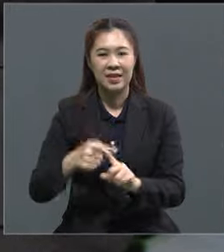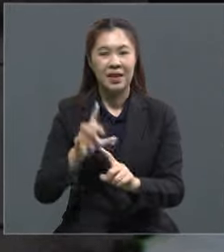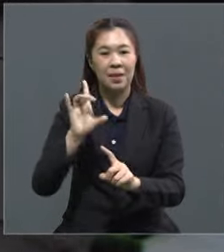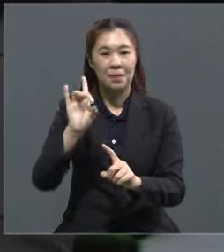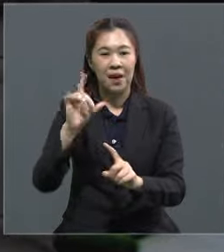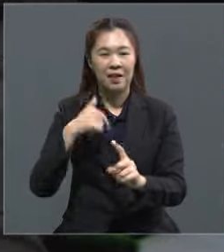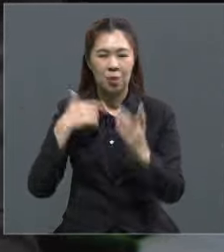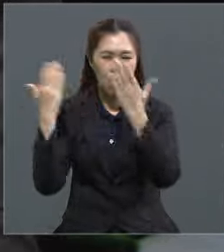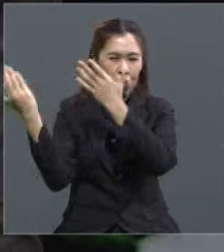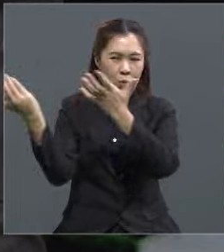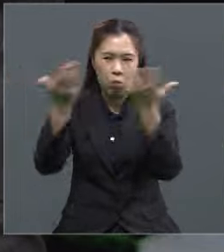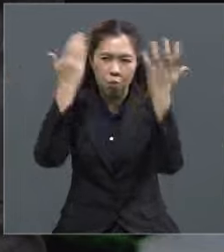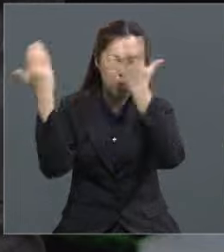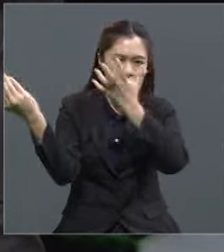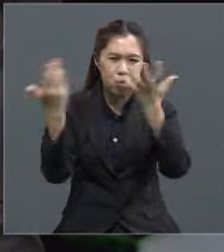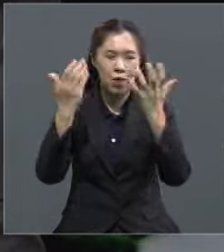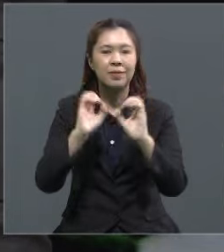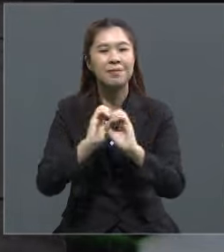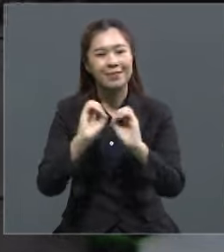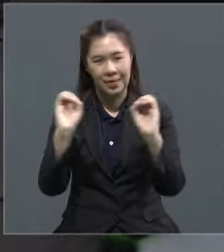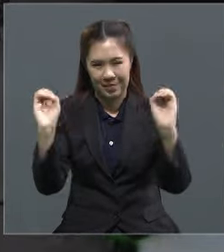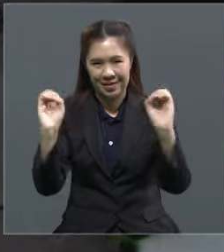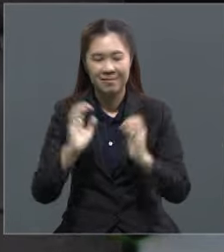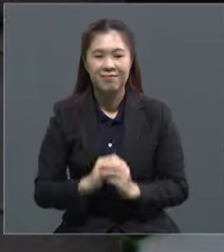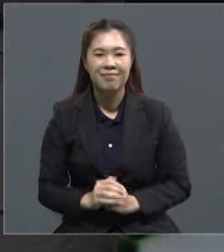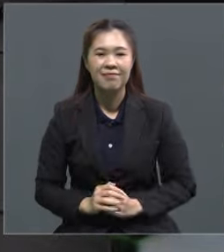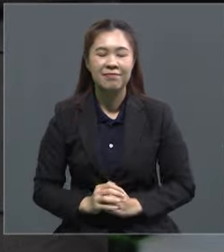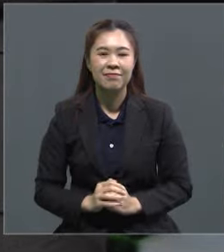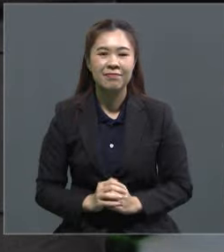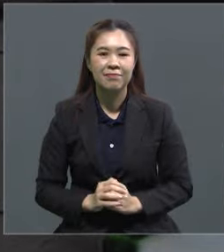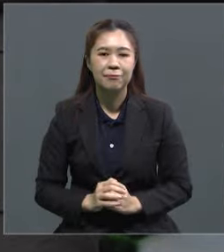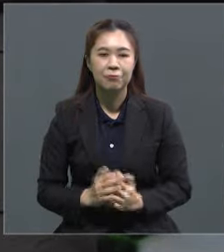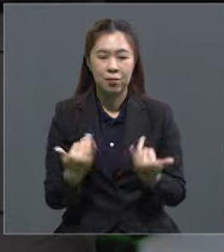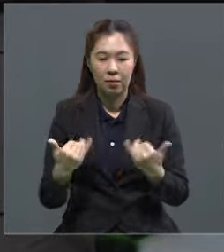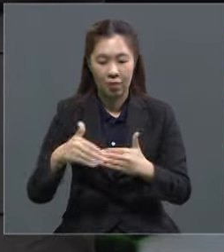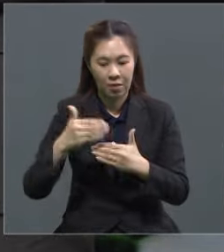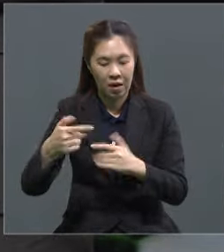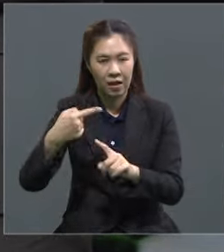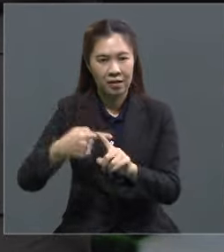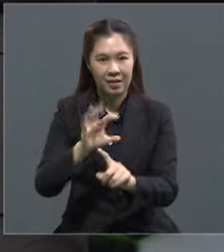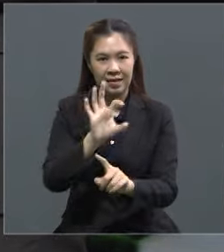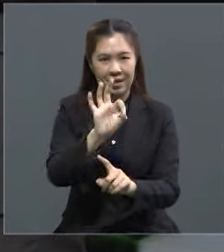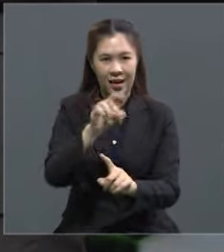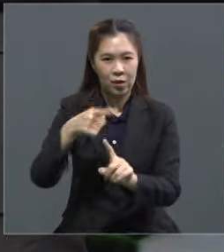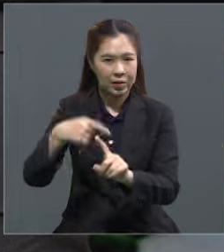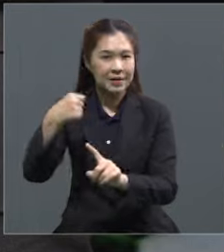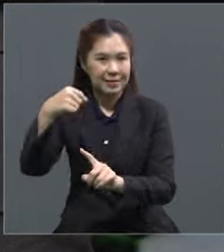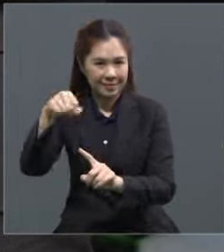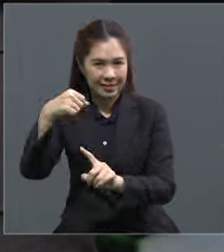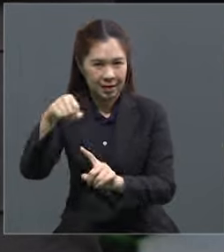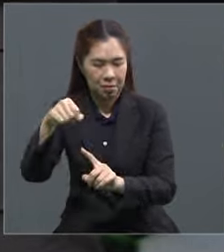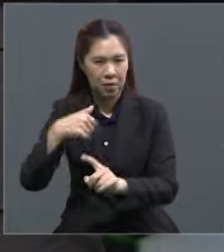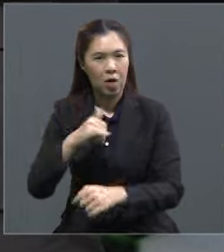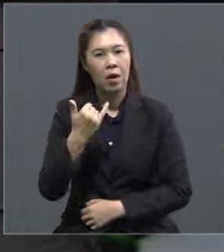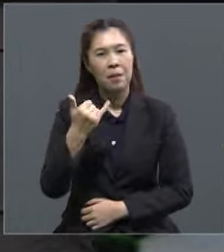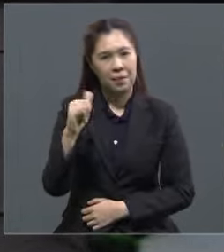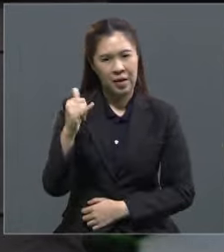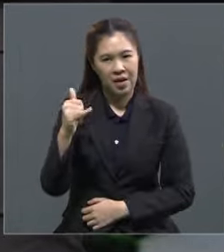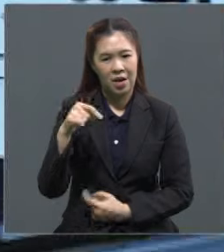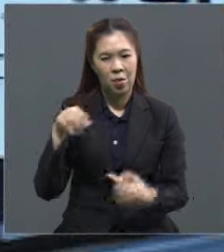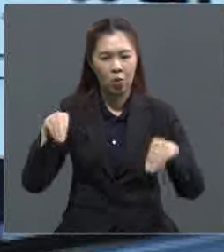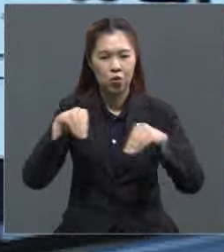เราแน่นอนนะครับในขณะเดีเดียวกันเราก็ต้องมาจับตาครับในเดือนกันยายนกับเดือนตุลาคมก็ยังมีแนวโน้มเพราะมันยังอยู่ในช่วง